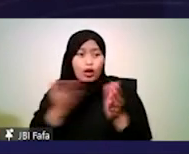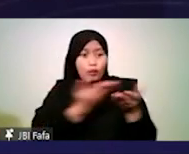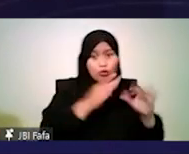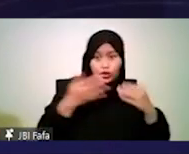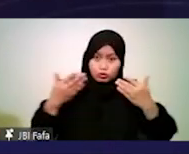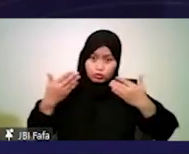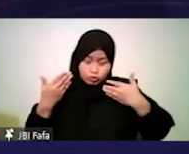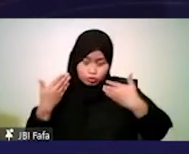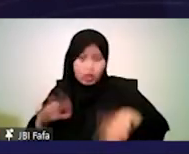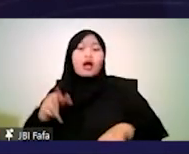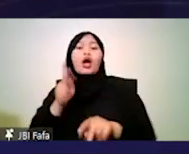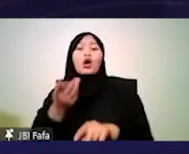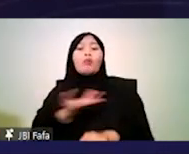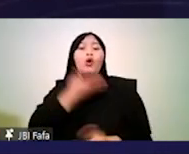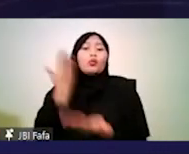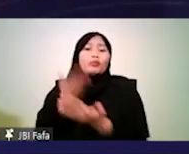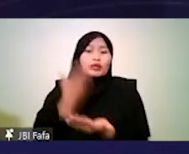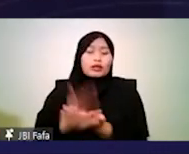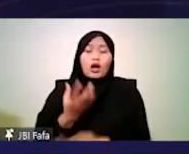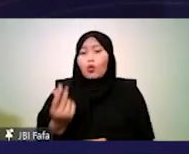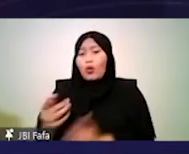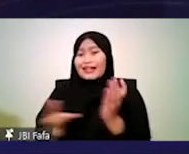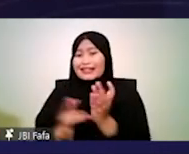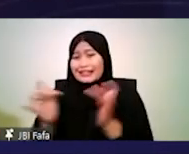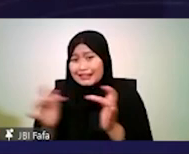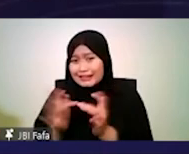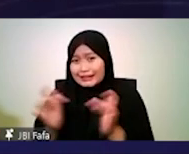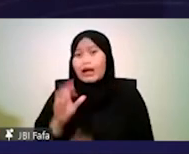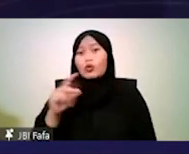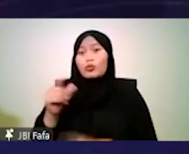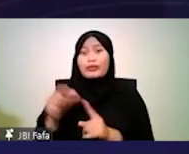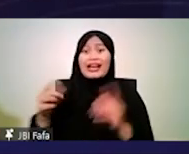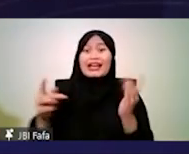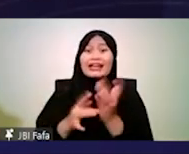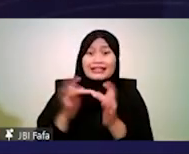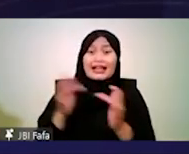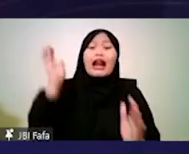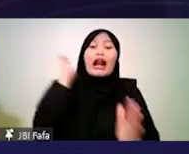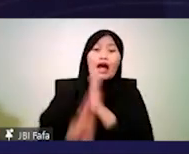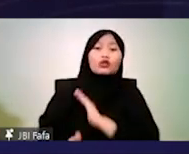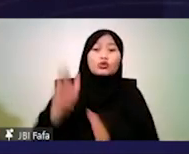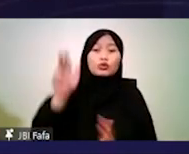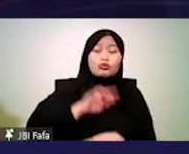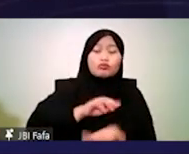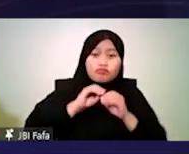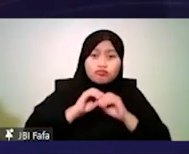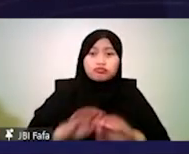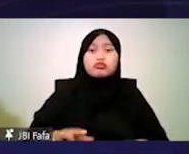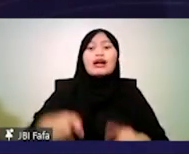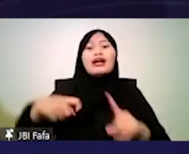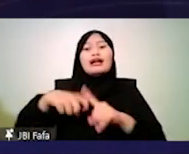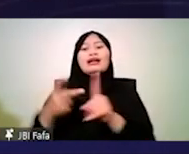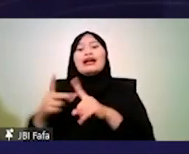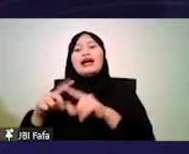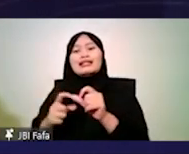ingin meminta uang digital rupiah di channel langsung kita keluarkan dari Khasanah di rupiah dibangun bisa